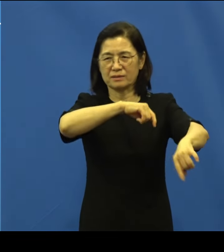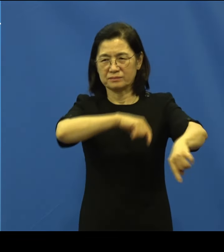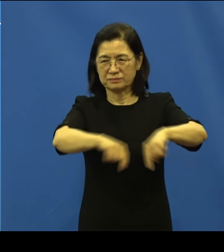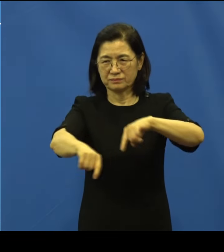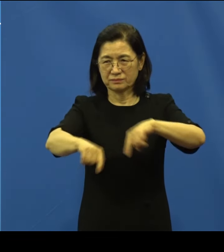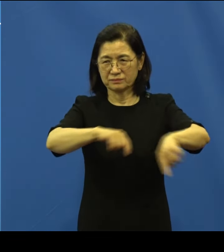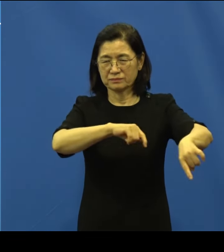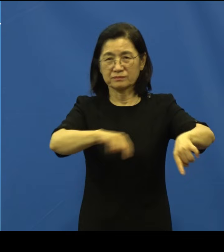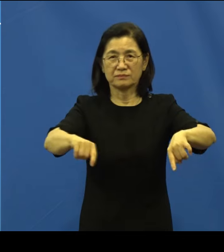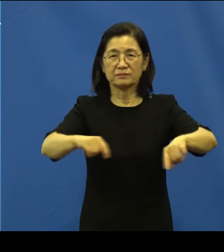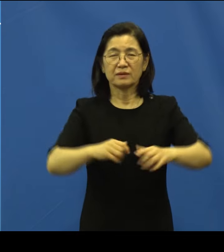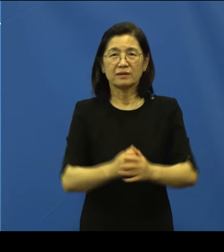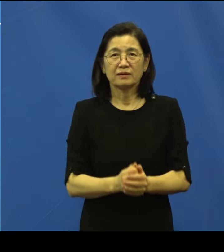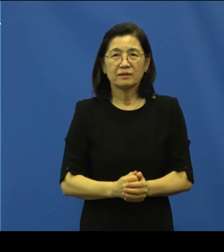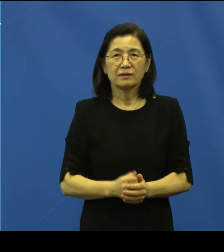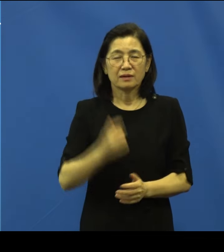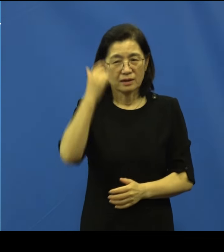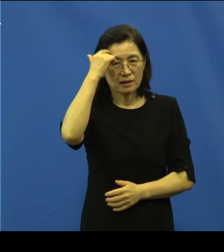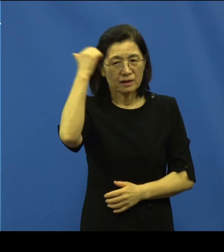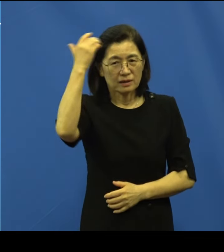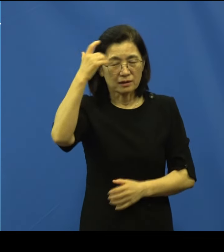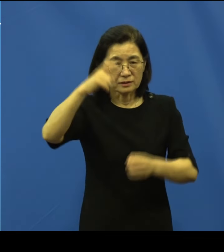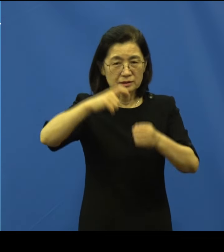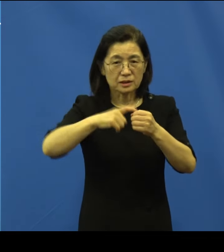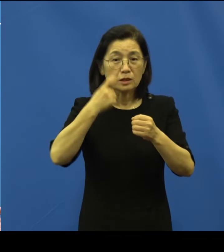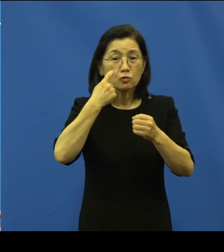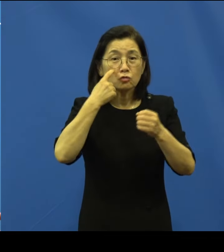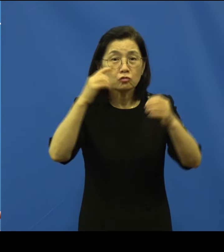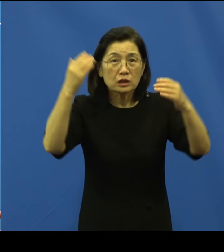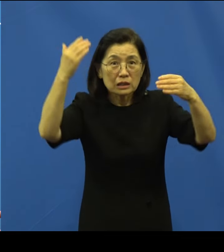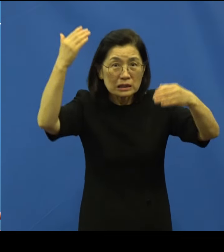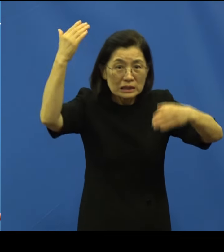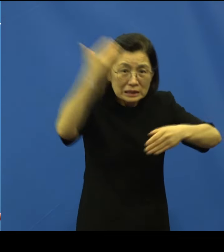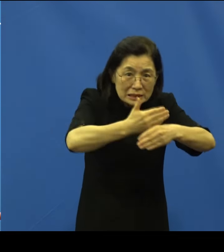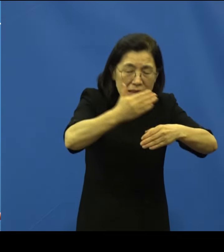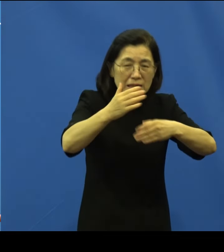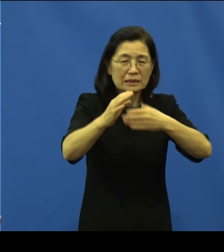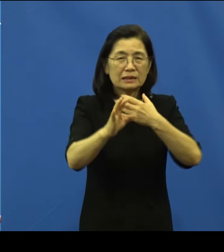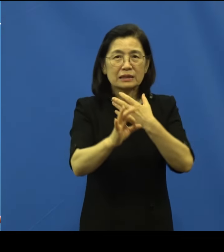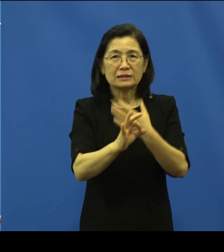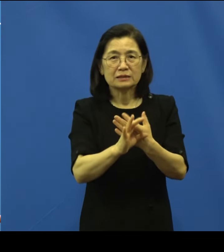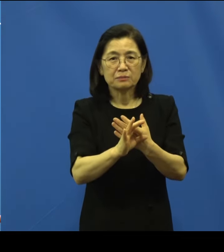닫힌 상태, 보아도 보지 못하고 들어도 듣지 못하는 상태. 이게 포로된 자의 모습이에요.